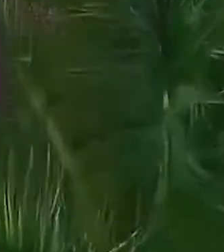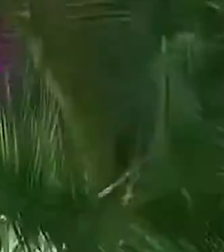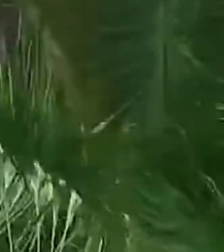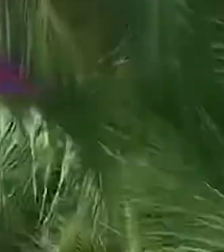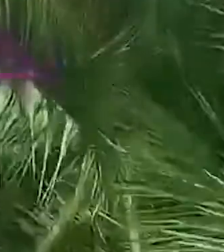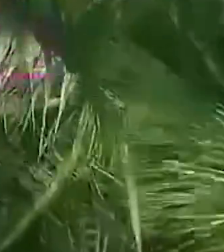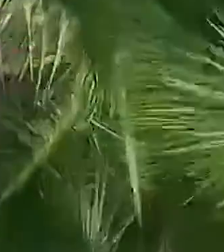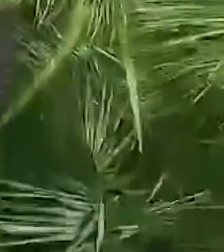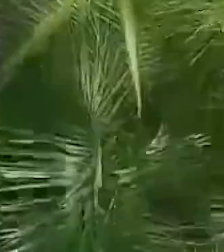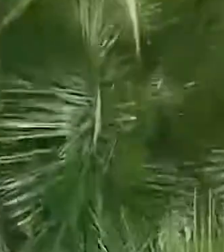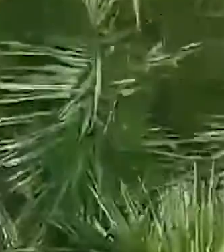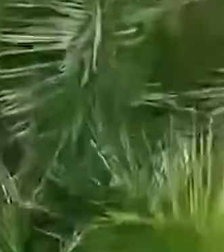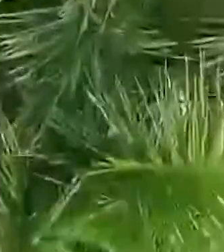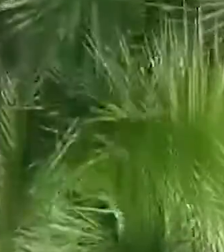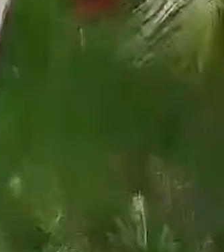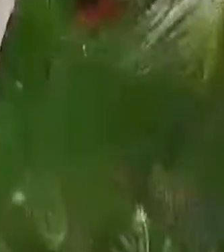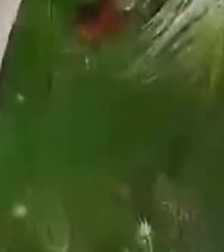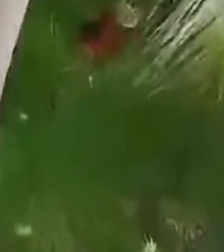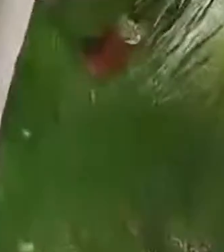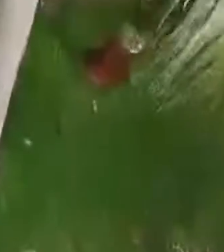नेपाल टेलिभिजनको प्रादेशिक च्यानल